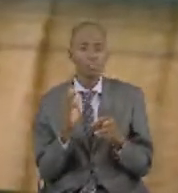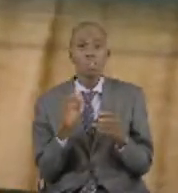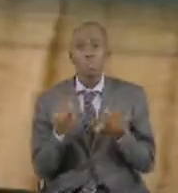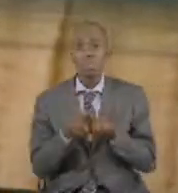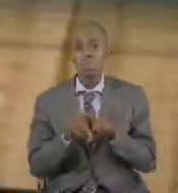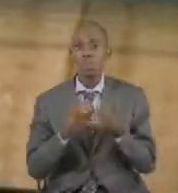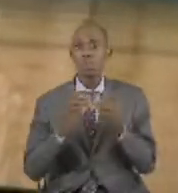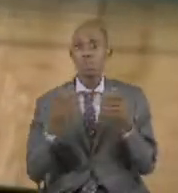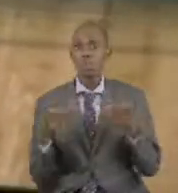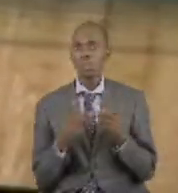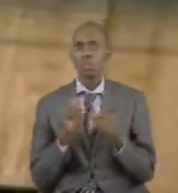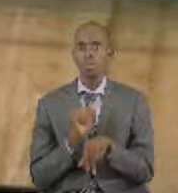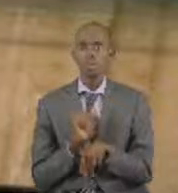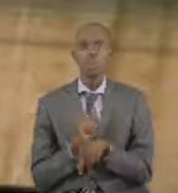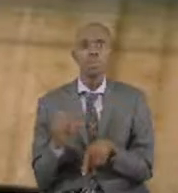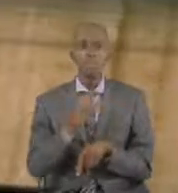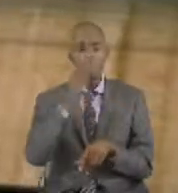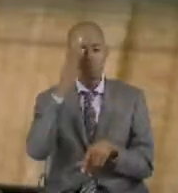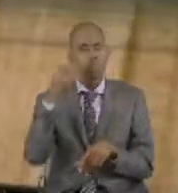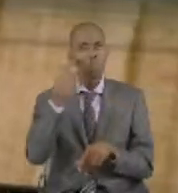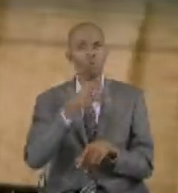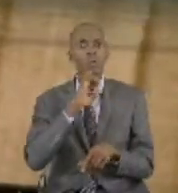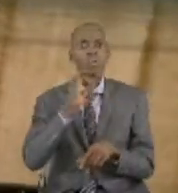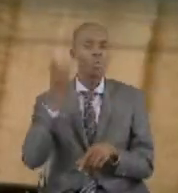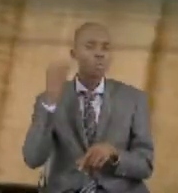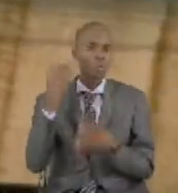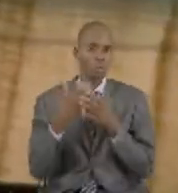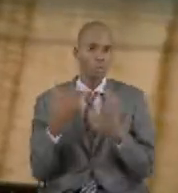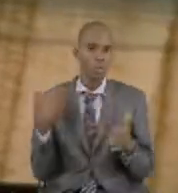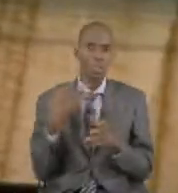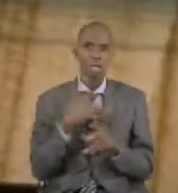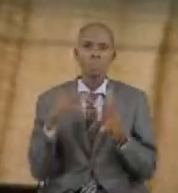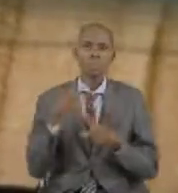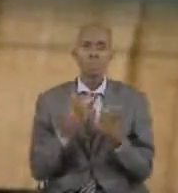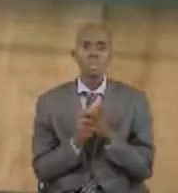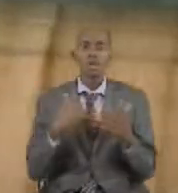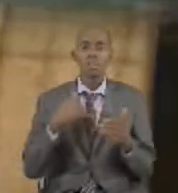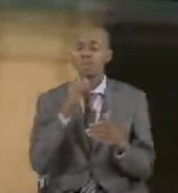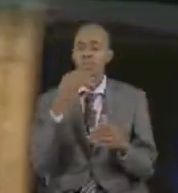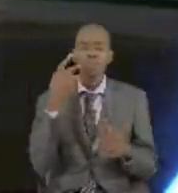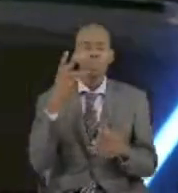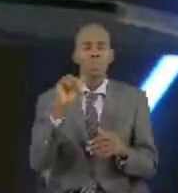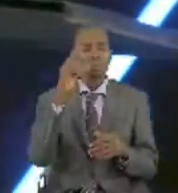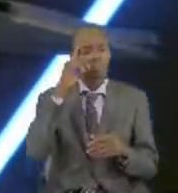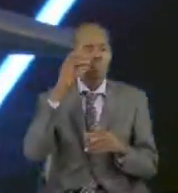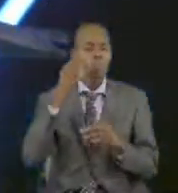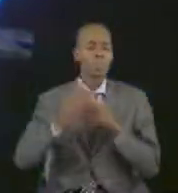entendront. Maintenant, ils ont appris, ils ont entendu parler de l'apôtre. Même ceux qui ne le connaissaient pas pendant des